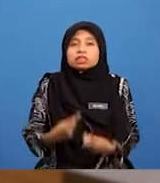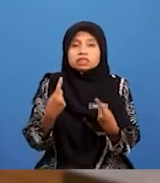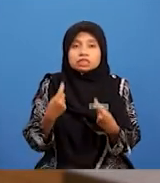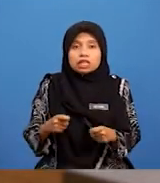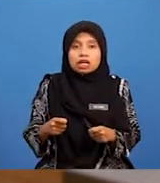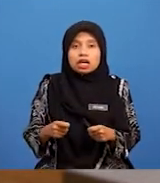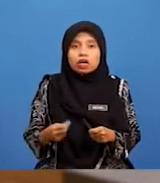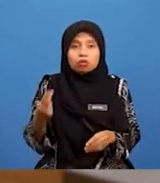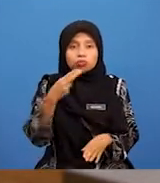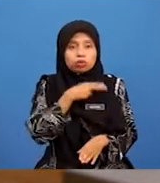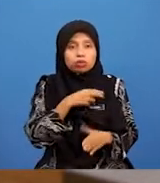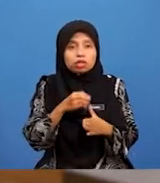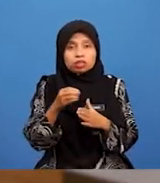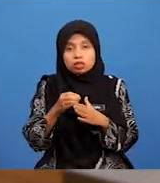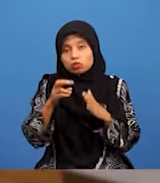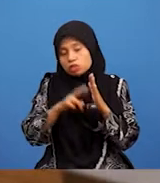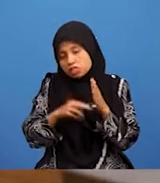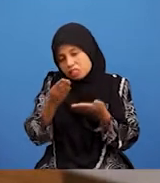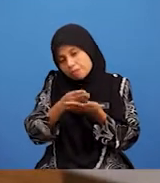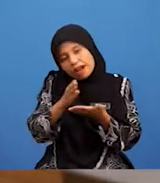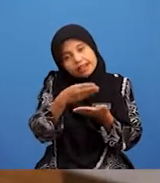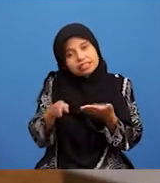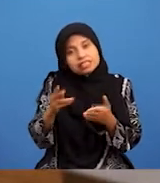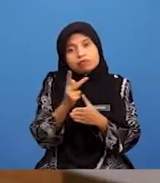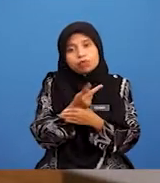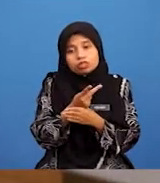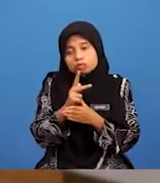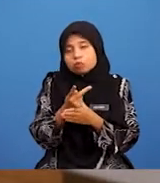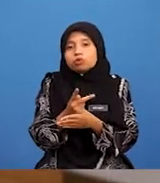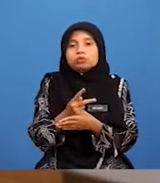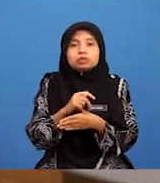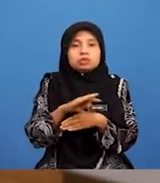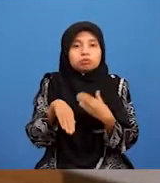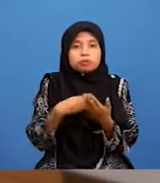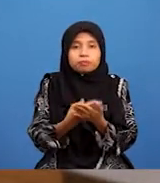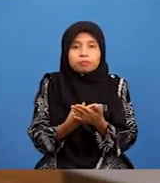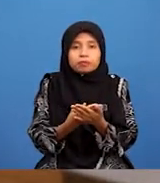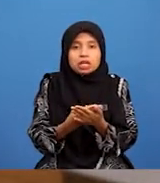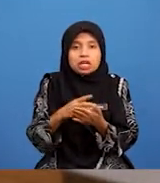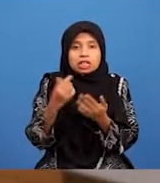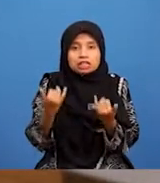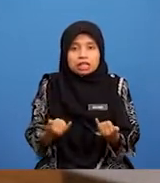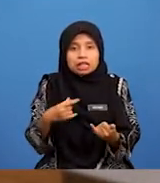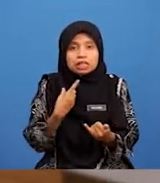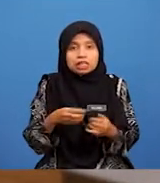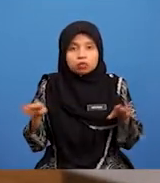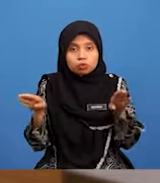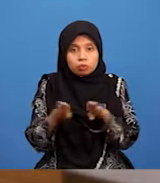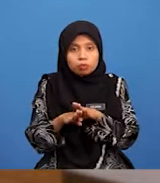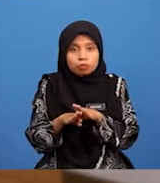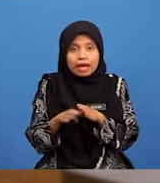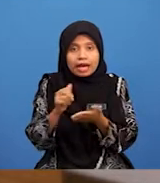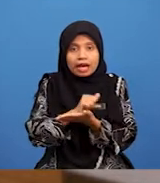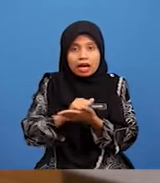Setelah untung atau rugi realisasi dibahagikan antara perkongsi-perkongsi, kini kita perlu menutup